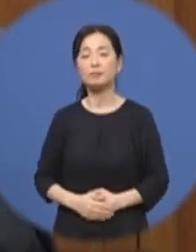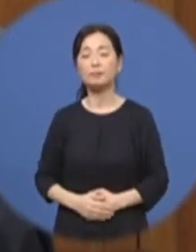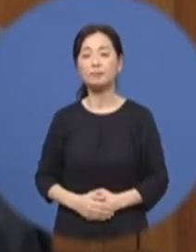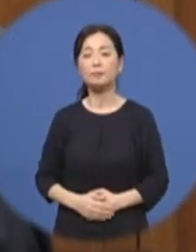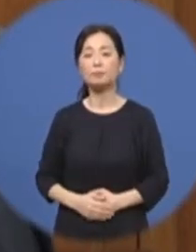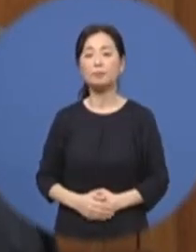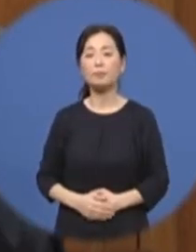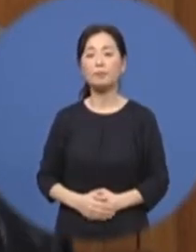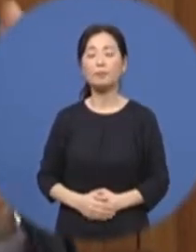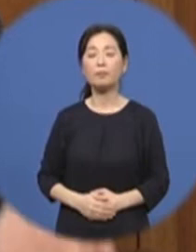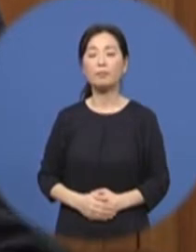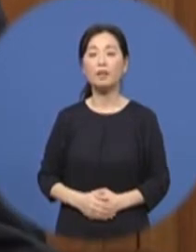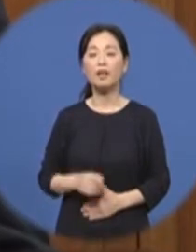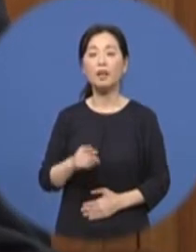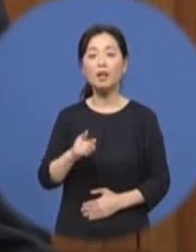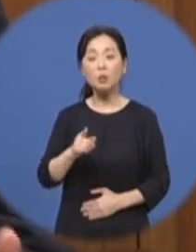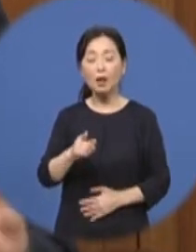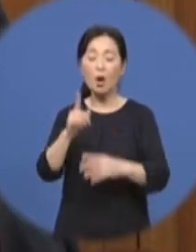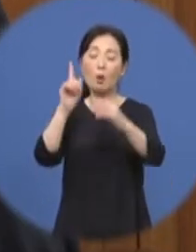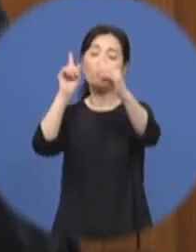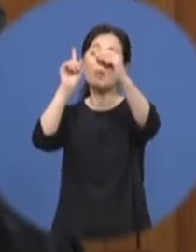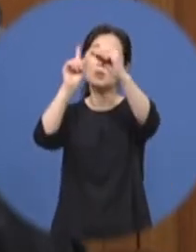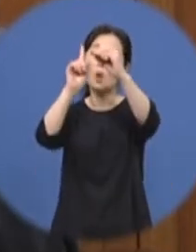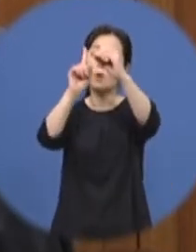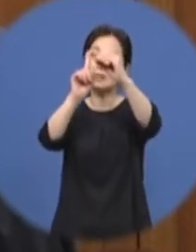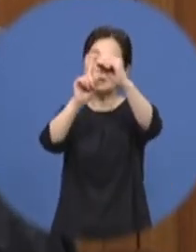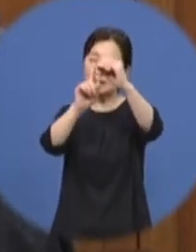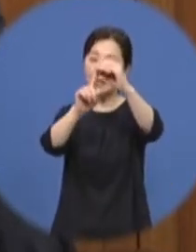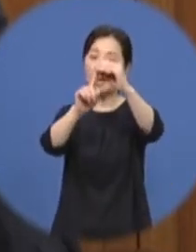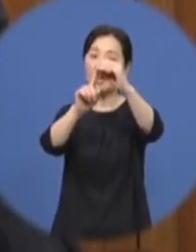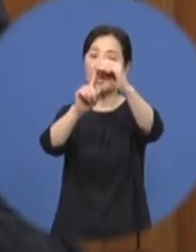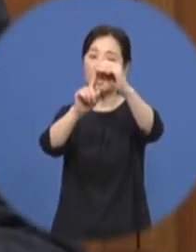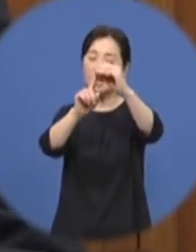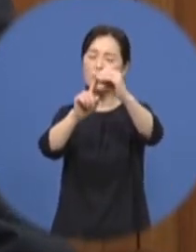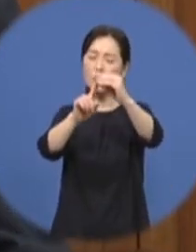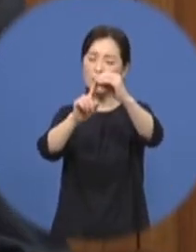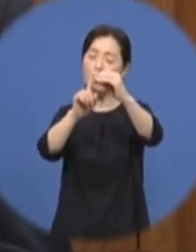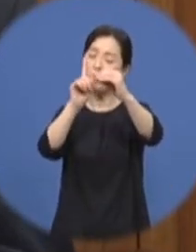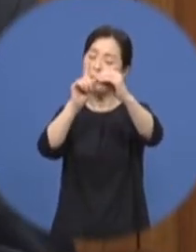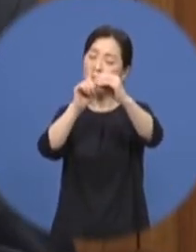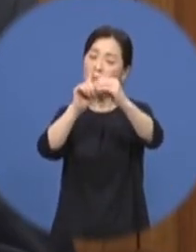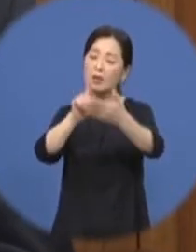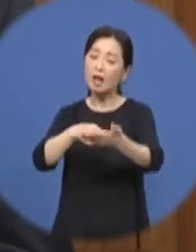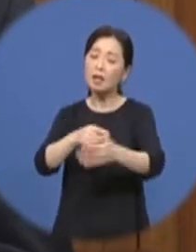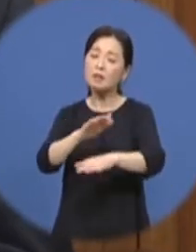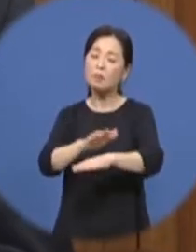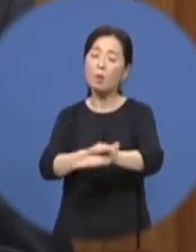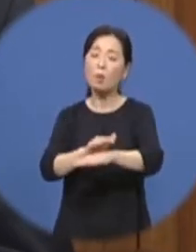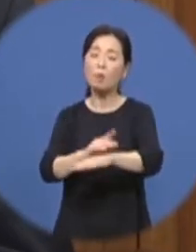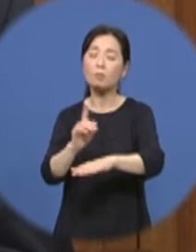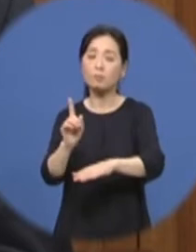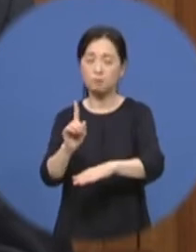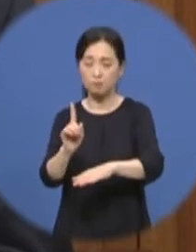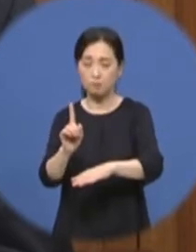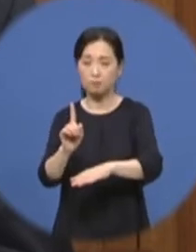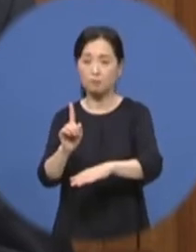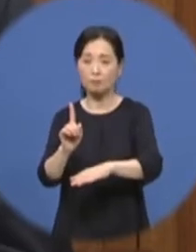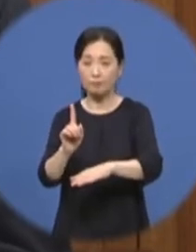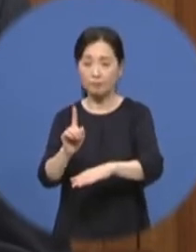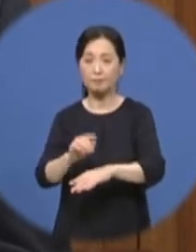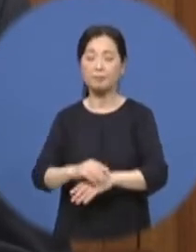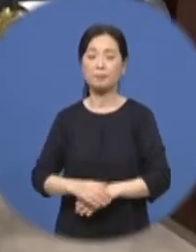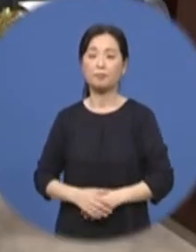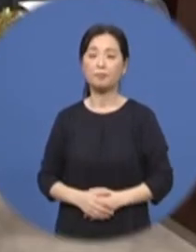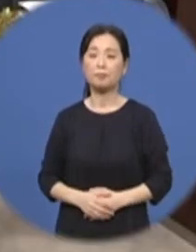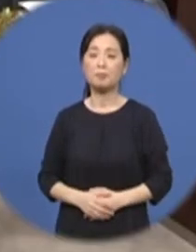を目標にしながら、どうやったらそうなるかなと、そしてそれを実際に行動に移したらどうなる